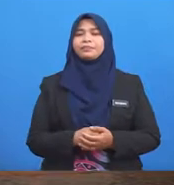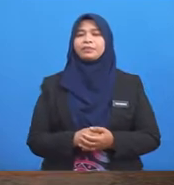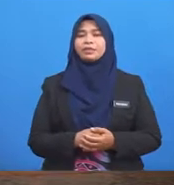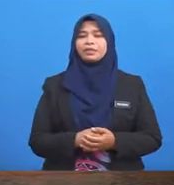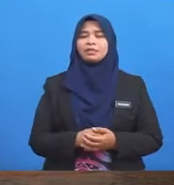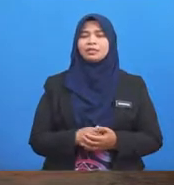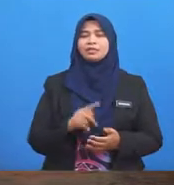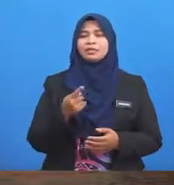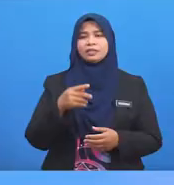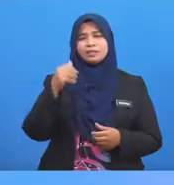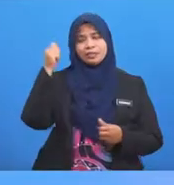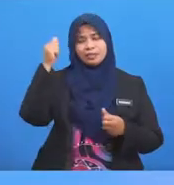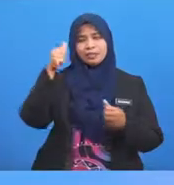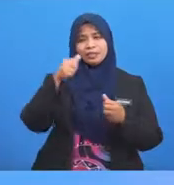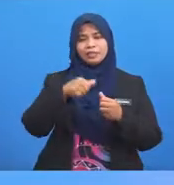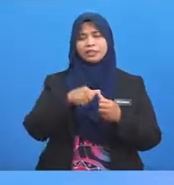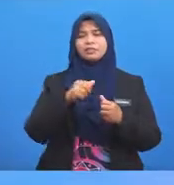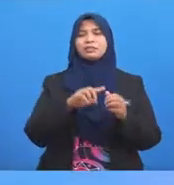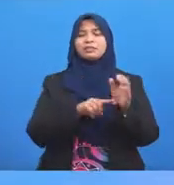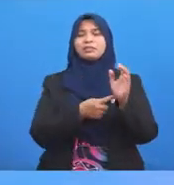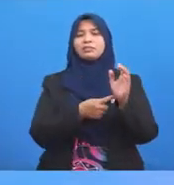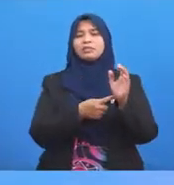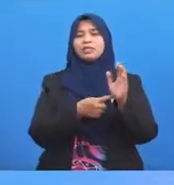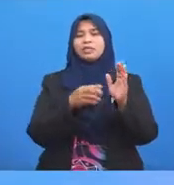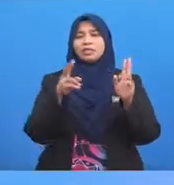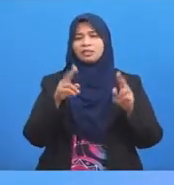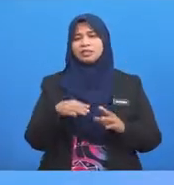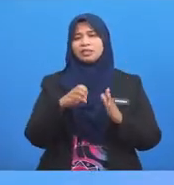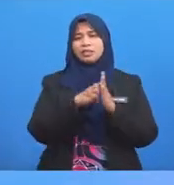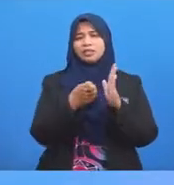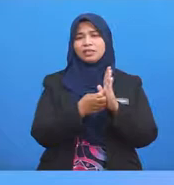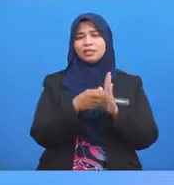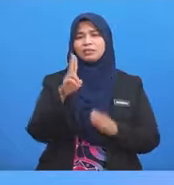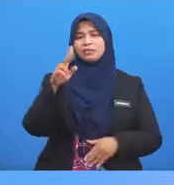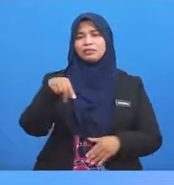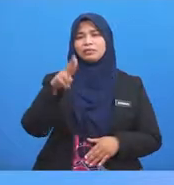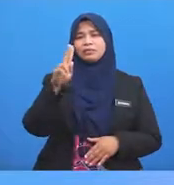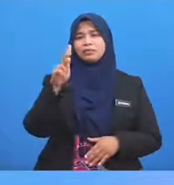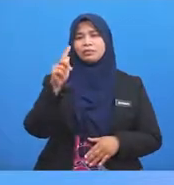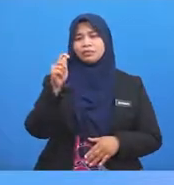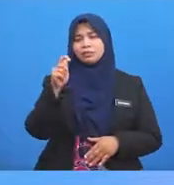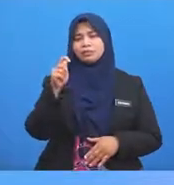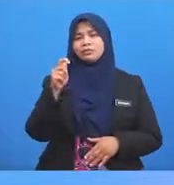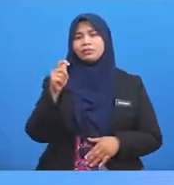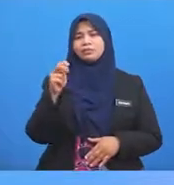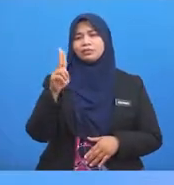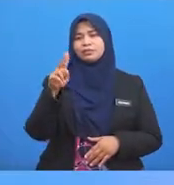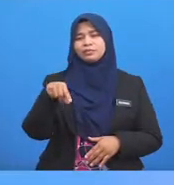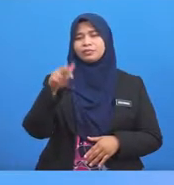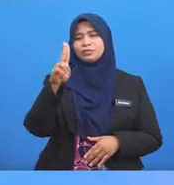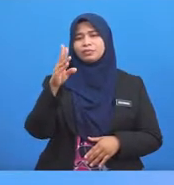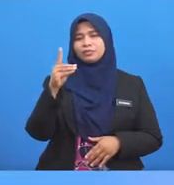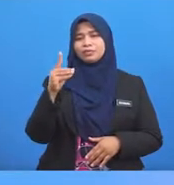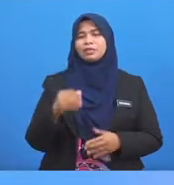dengan mengimbas kembali pengertian Ukudut Tabarru'at. Hudud Tabarru'at bermaksud